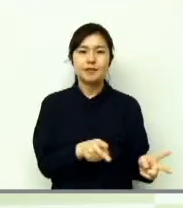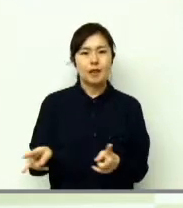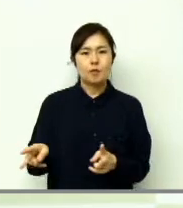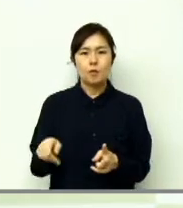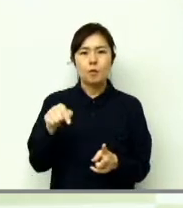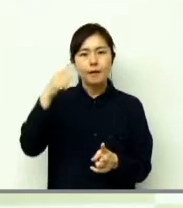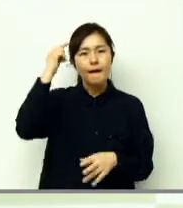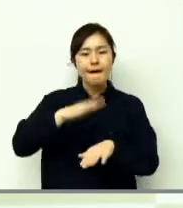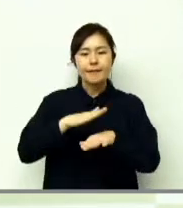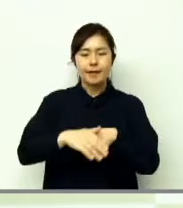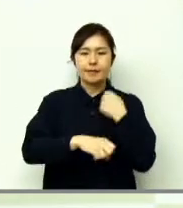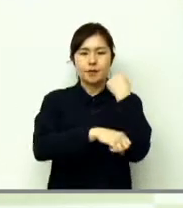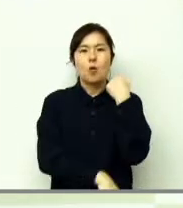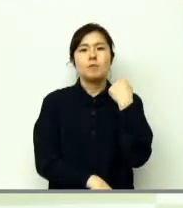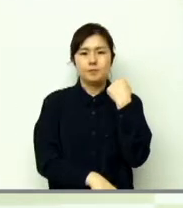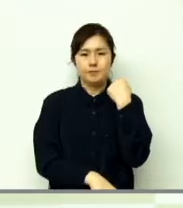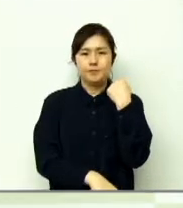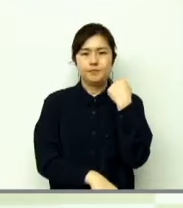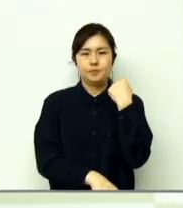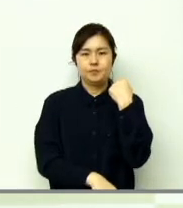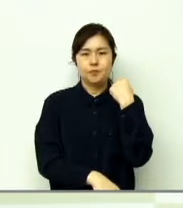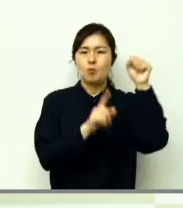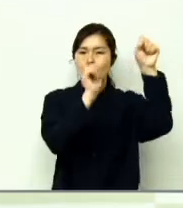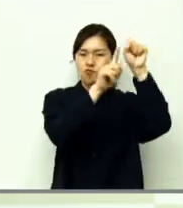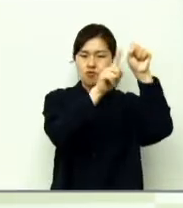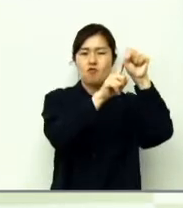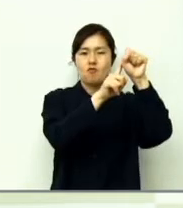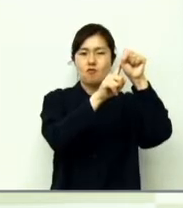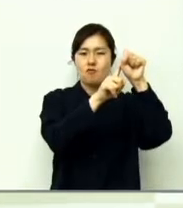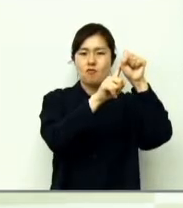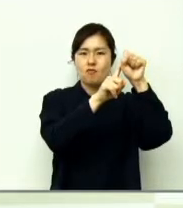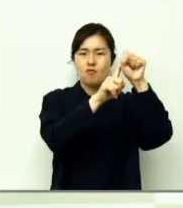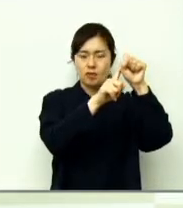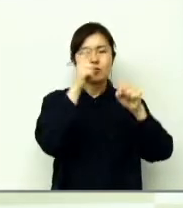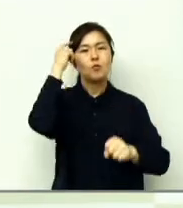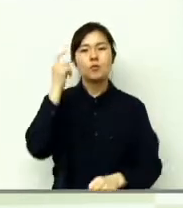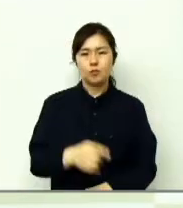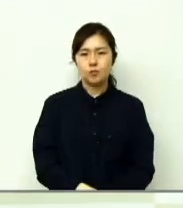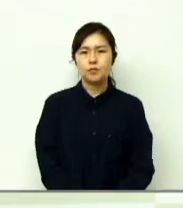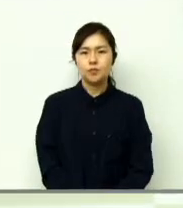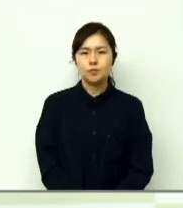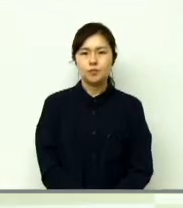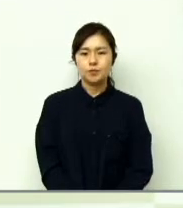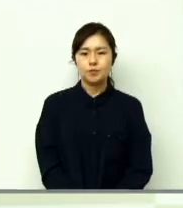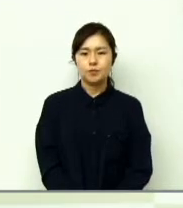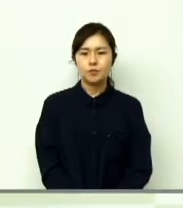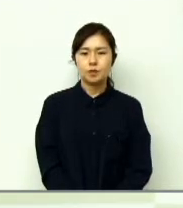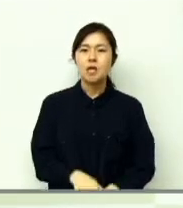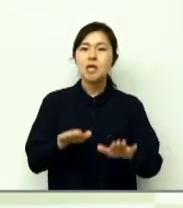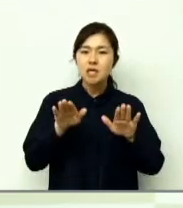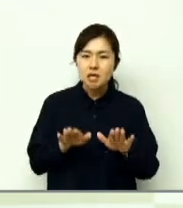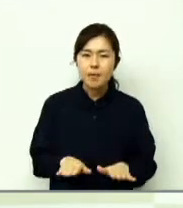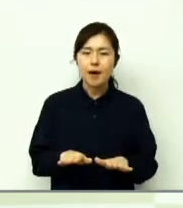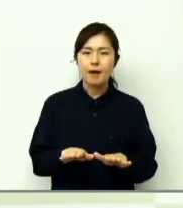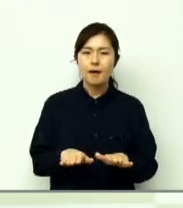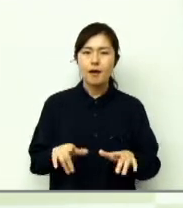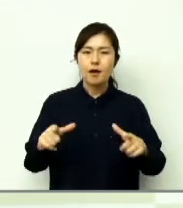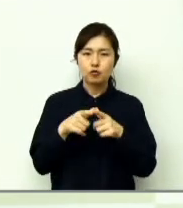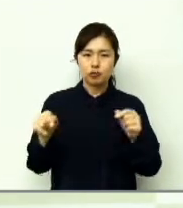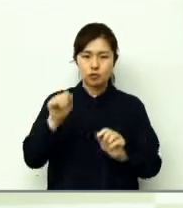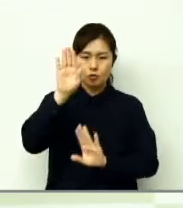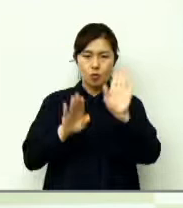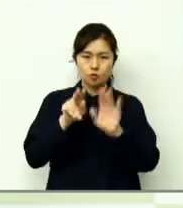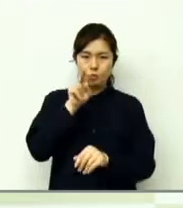な考え方というか目標だというふうに思います。その中で、現時点でいうと、一つの大